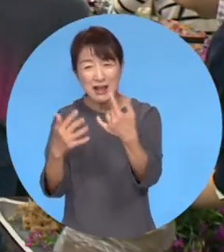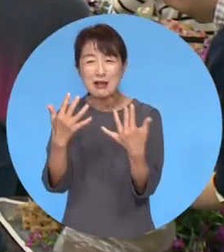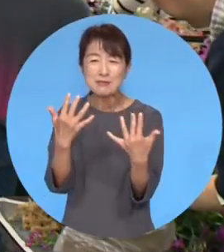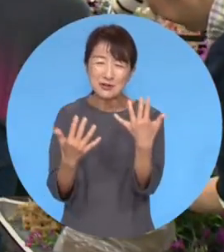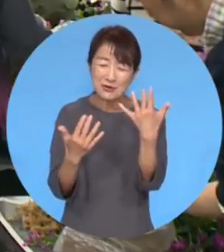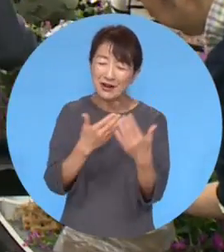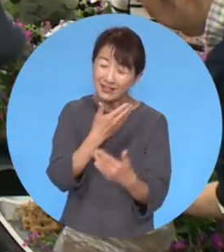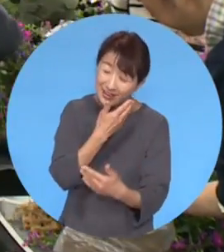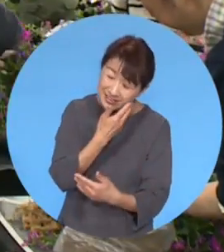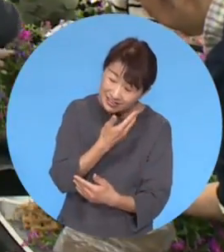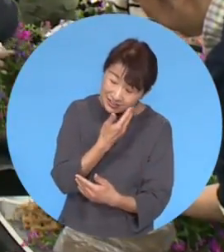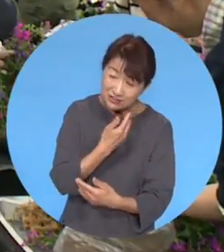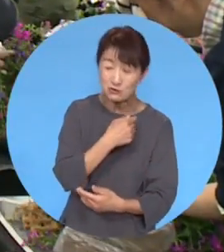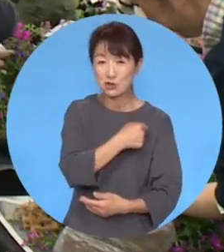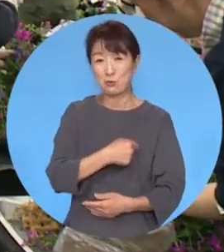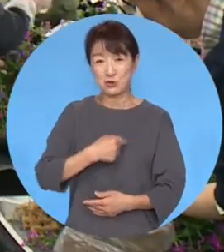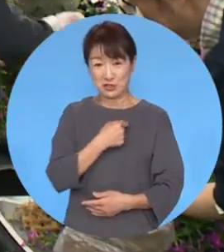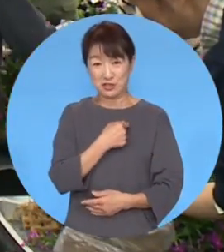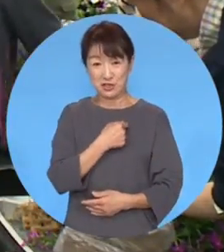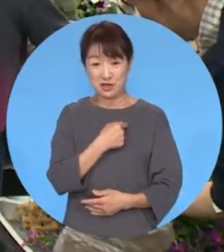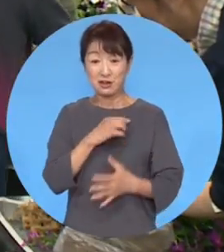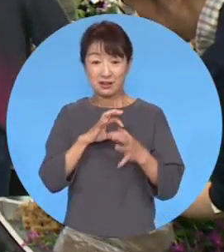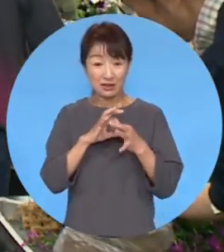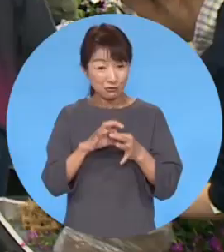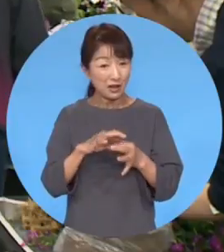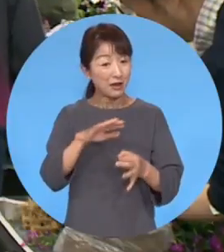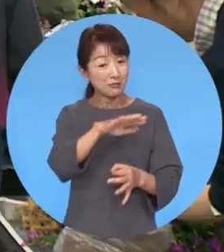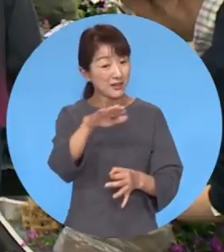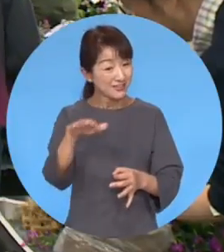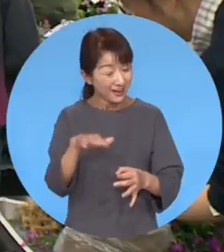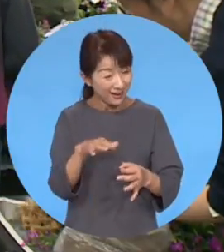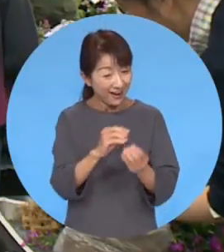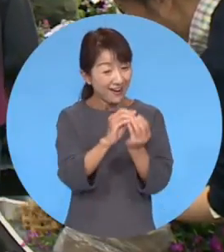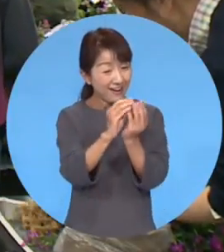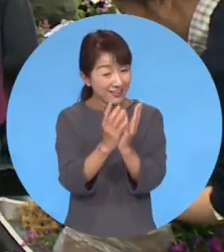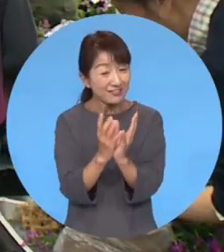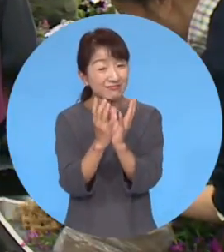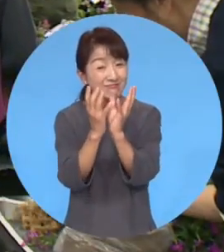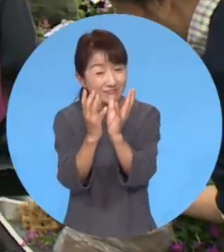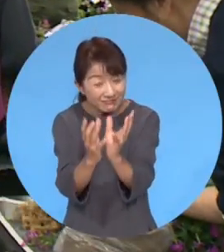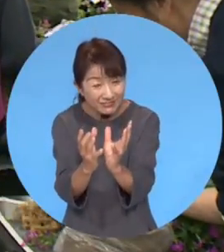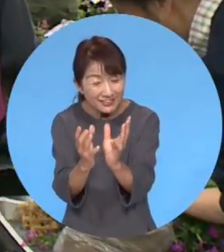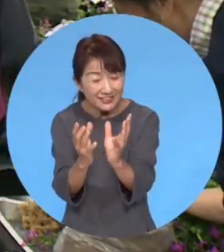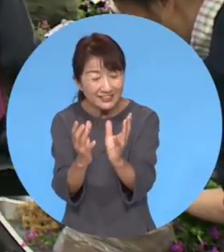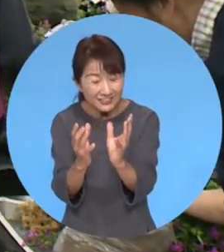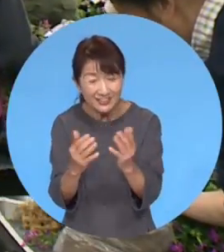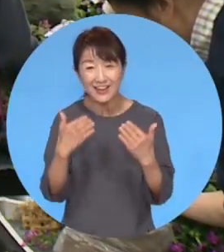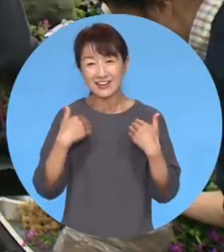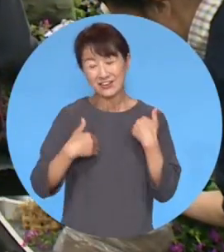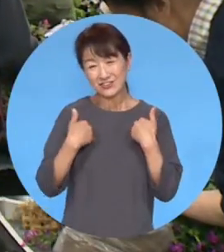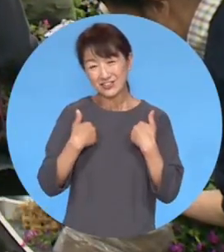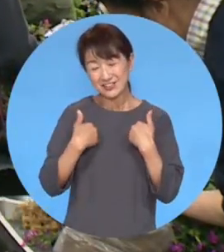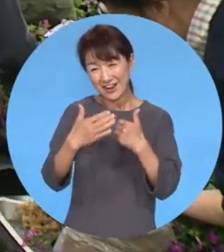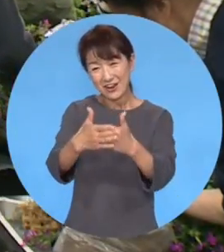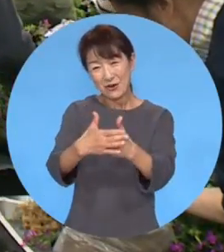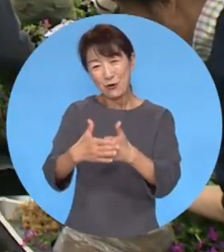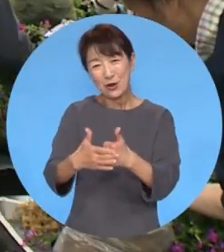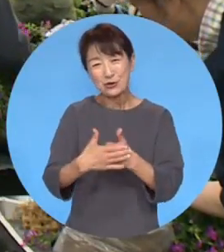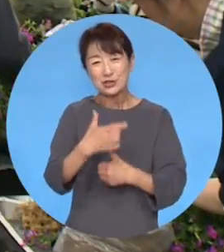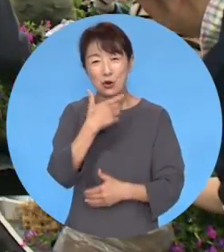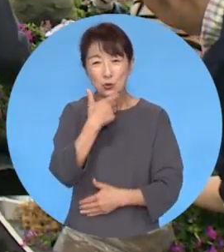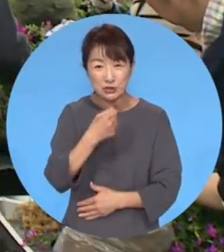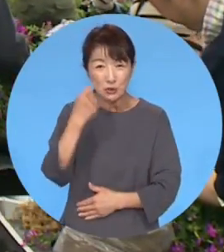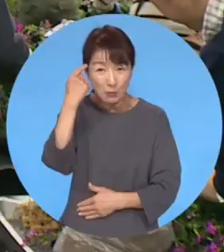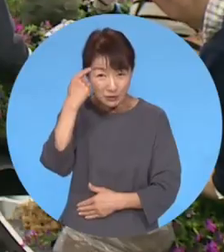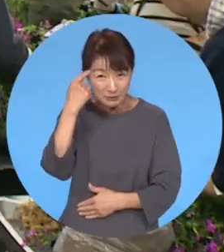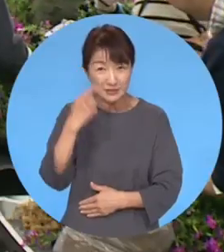と思っております。そういう意味で、ほんの花の一鉢からですね、育てて緑に親しんで、いただければいいのかなという